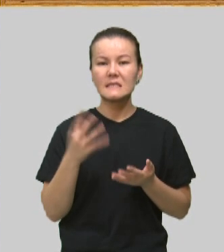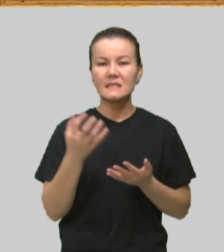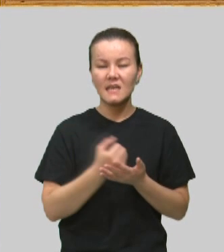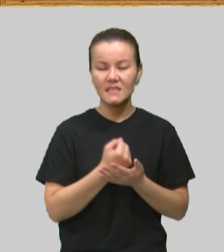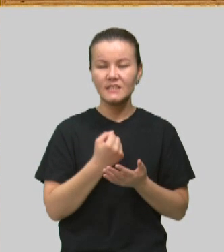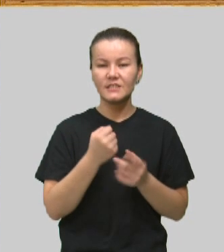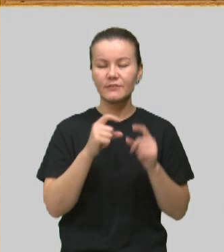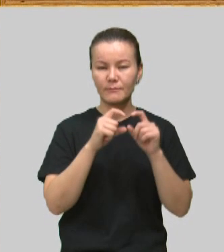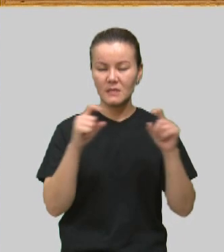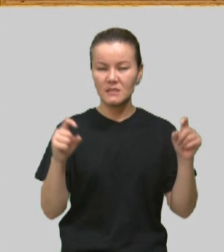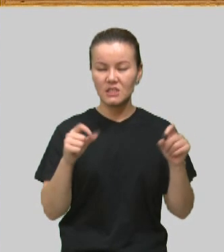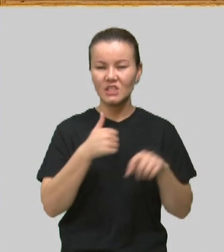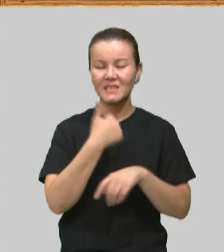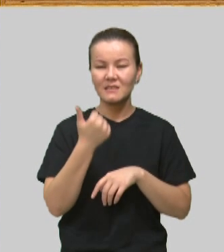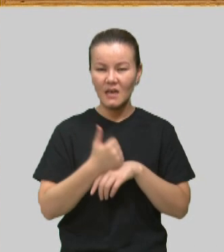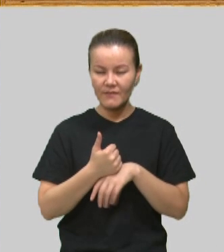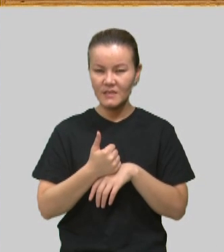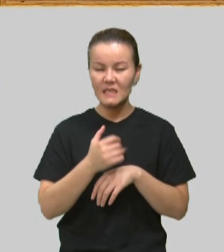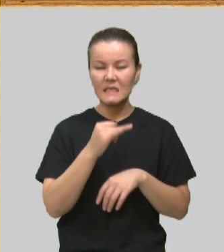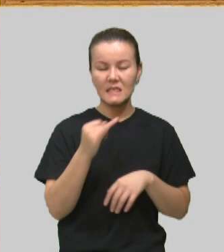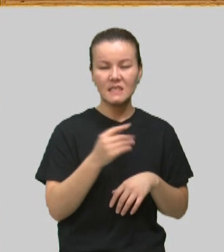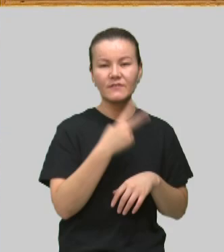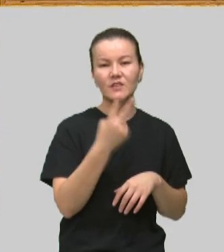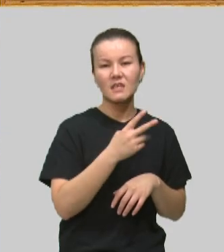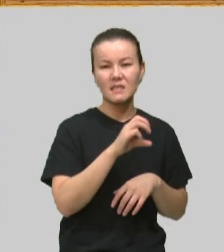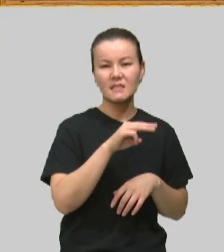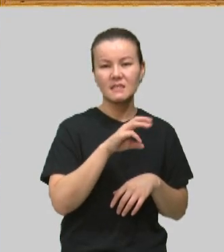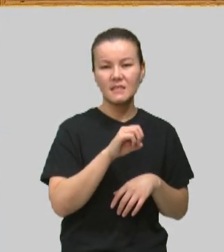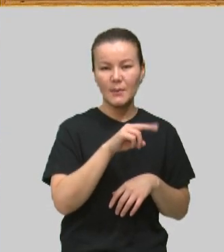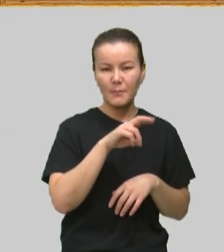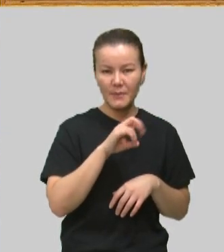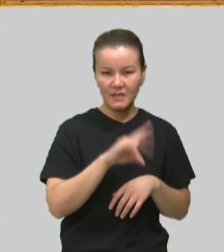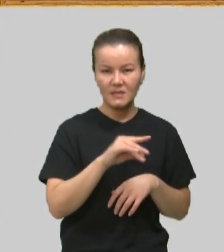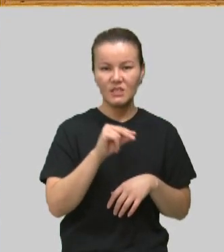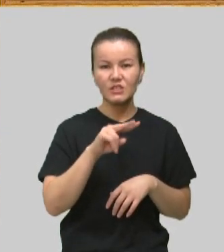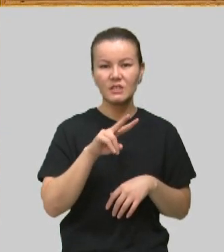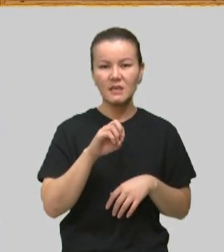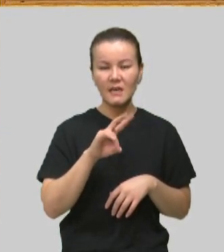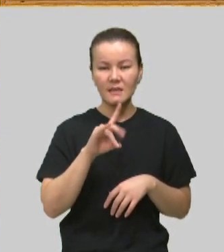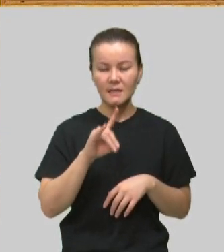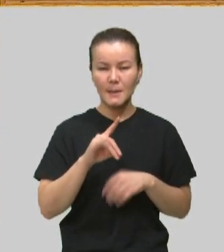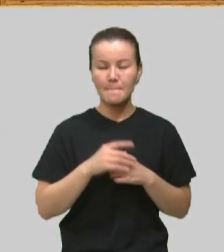Найдите в предложении главные и второстепенные члены.